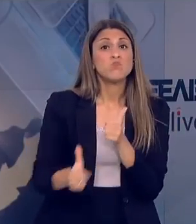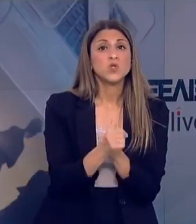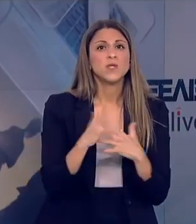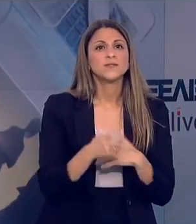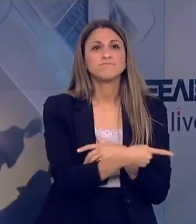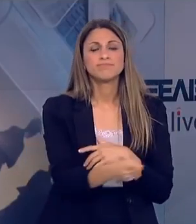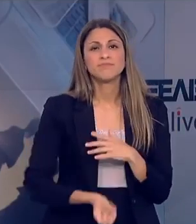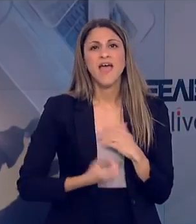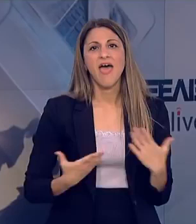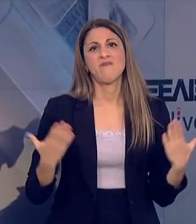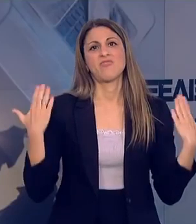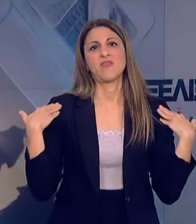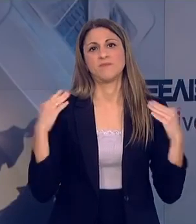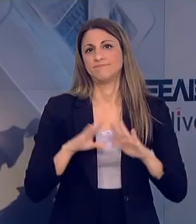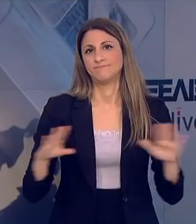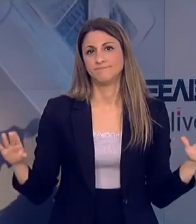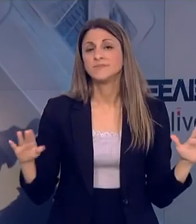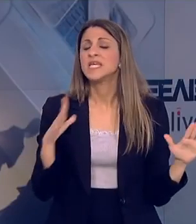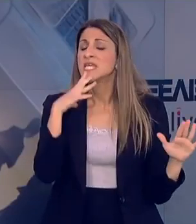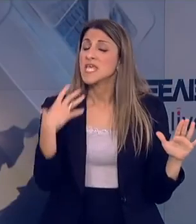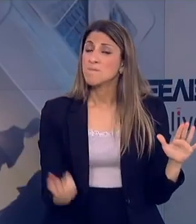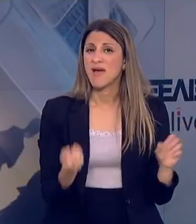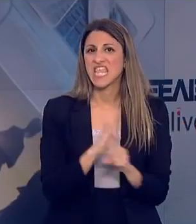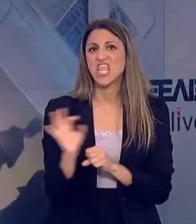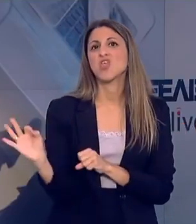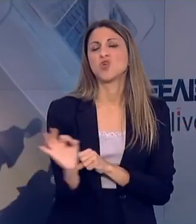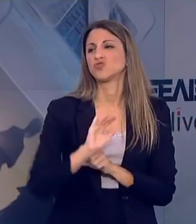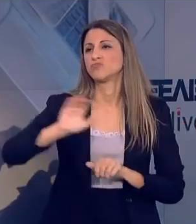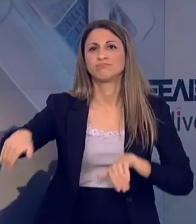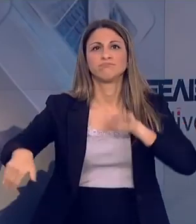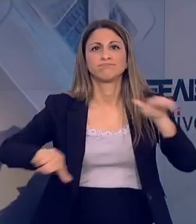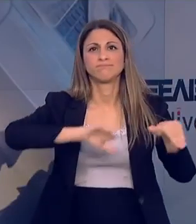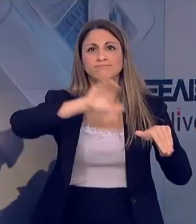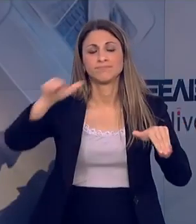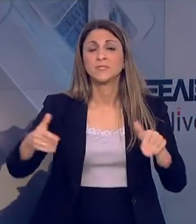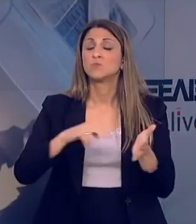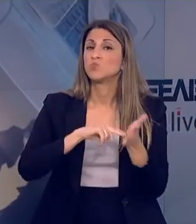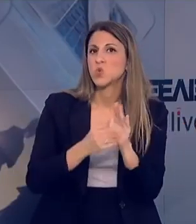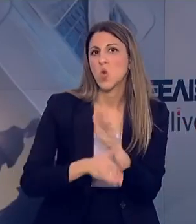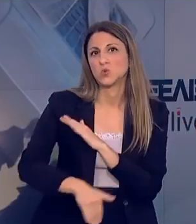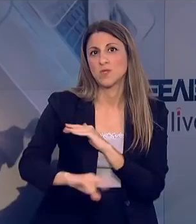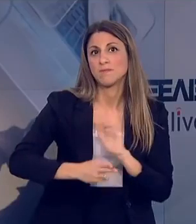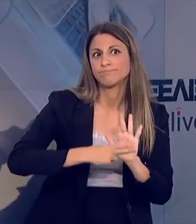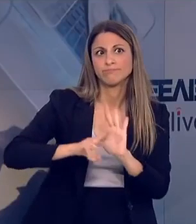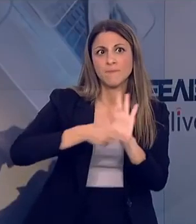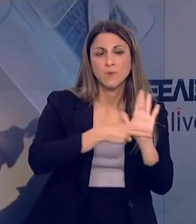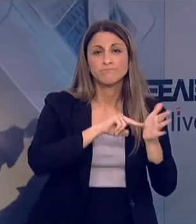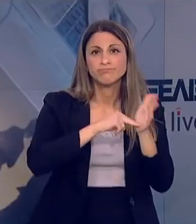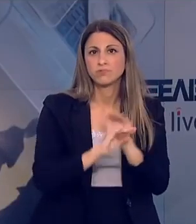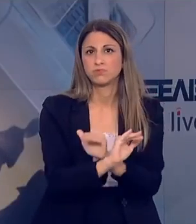επιπτώση στη δημόσια υγεία. Όχι μόνο από τον ιό, αλλά και από το ίδιο το πιθανό νέο ή συνεχιζόμενο απαγορευτικό.